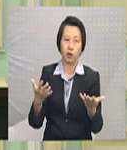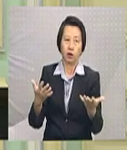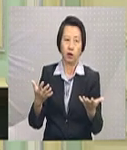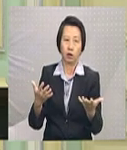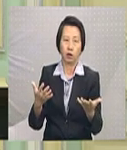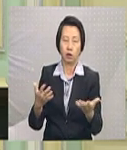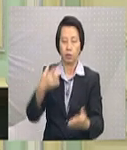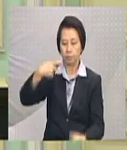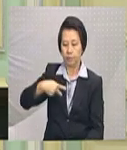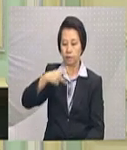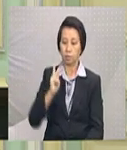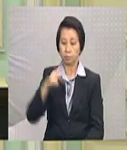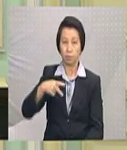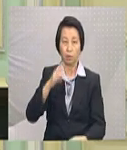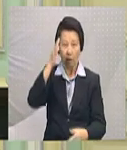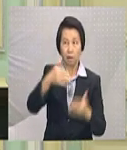PKP